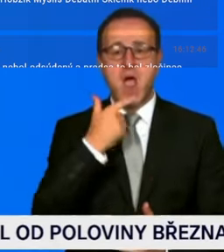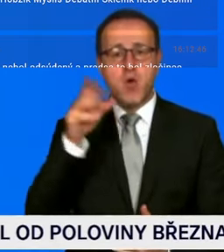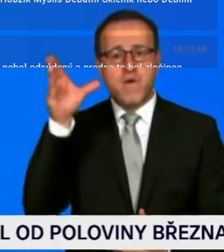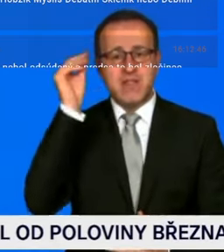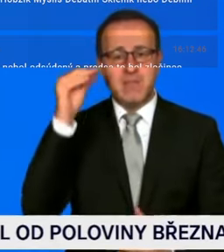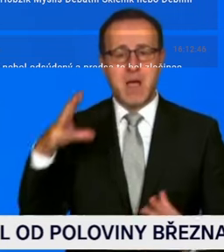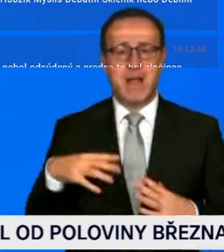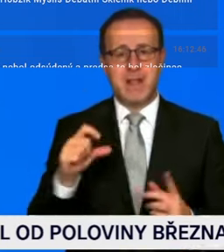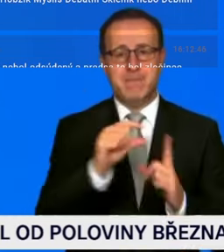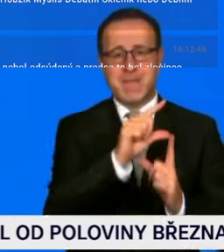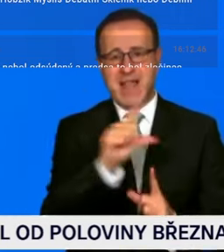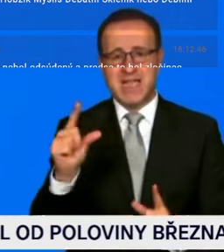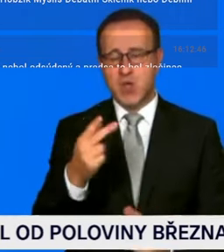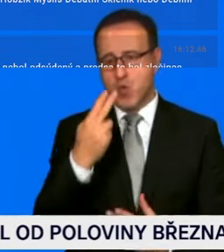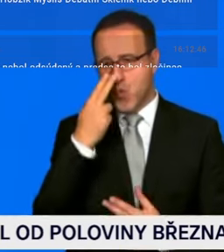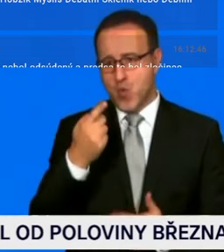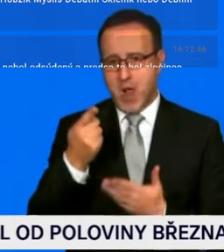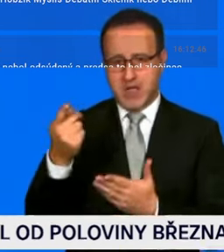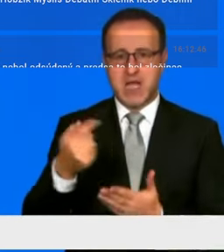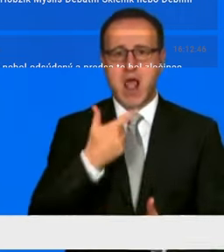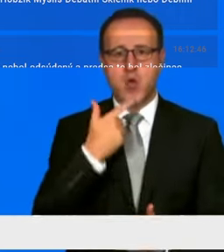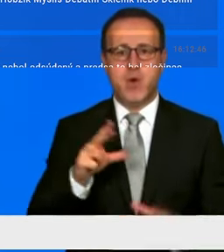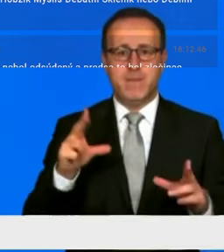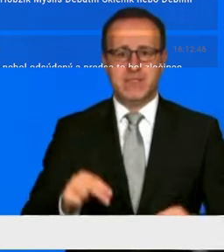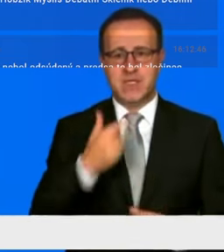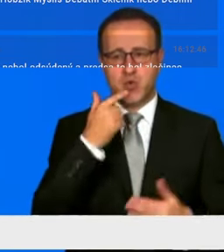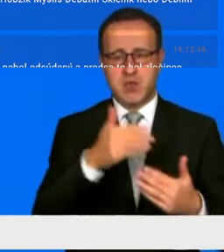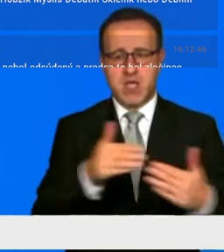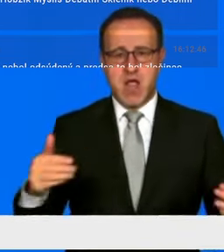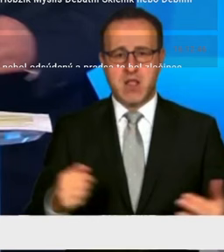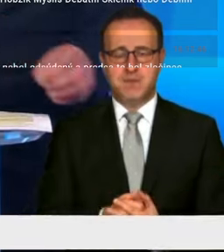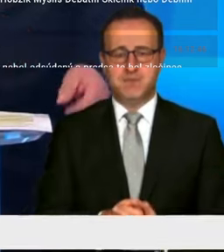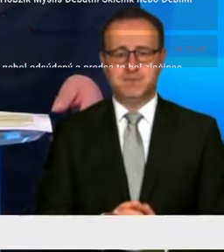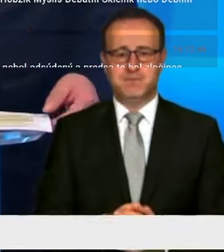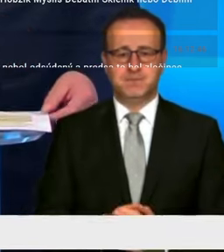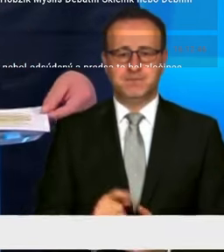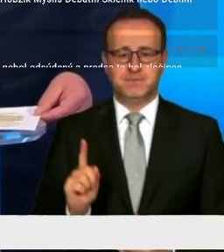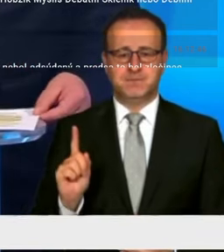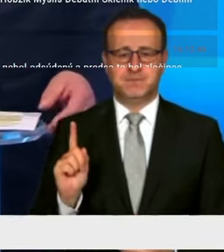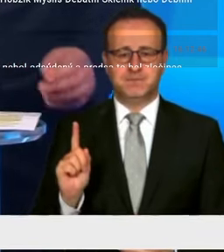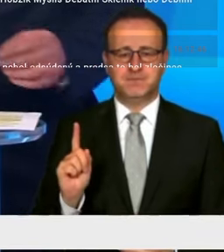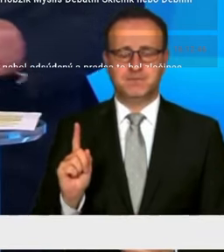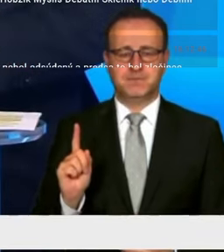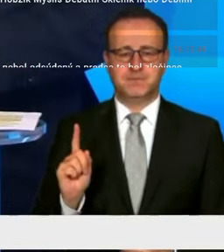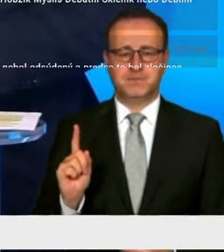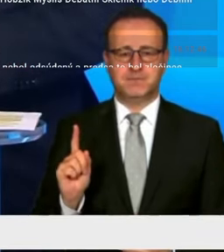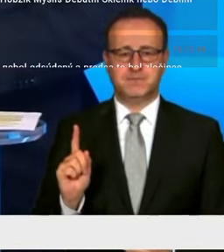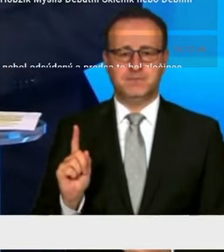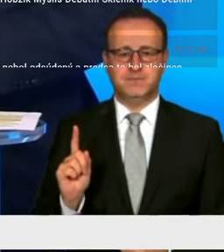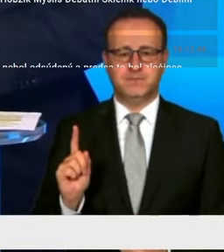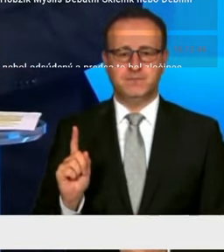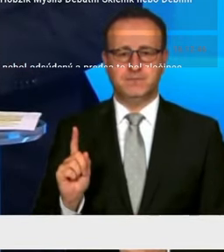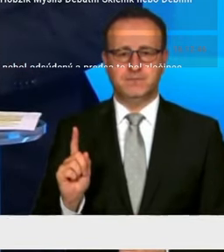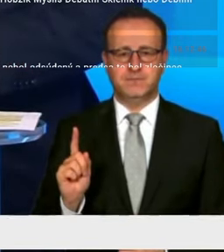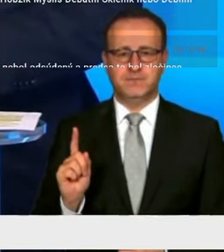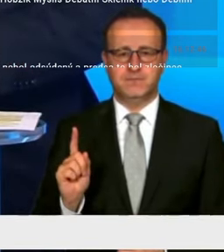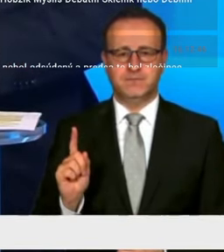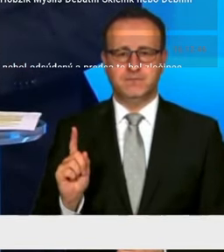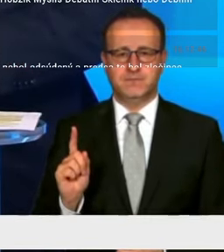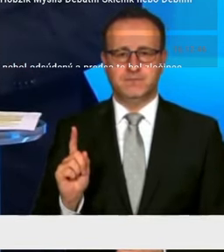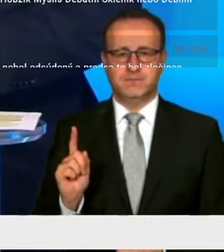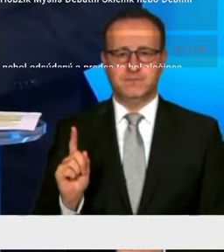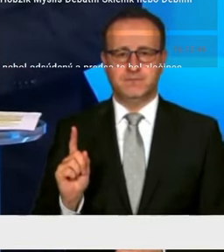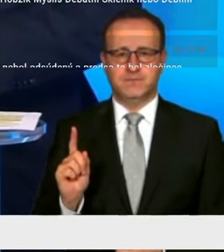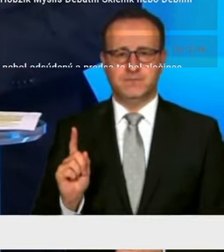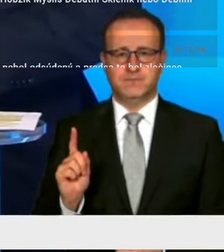Pellegrini to ukázal aj v na poste predsedu Národnej rady dovolíte tak jeden z príkladov toho ťažkého rozhodnutia ktoré